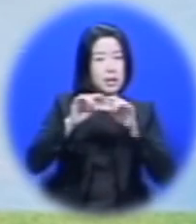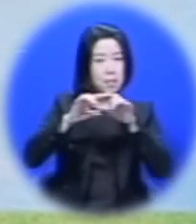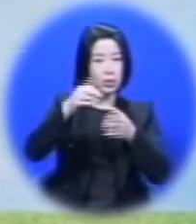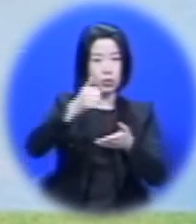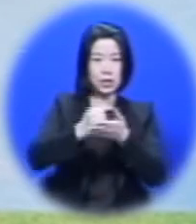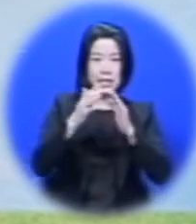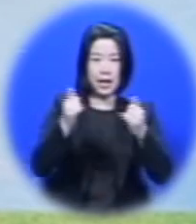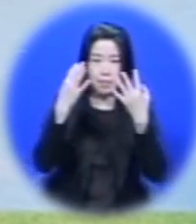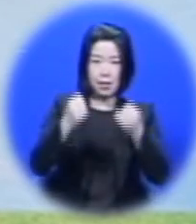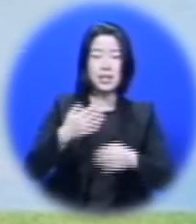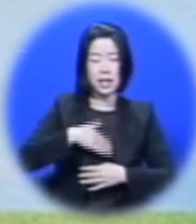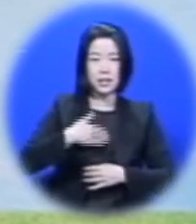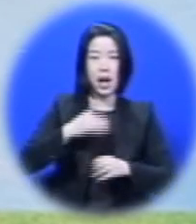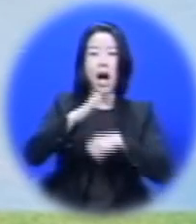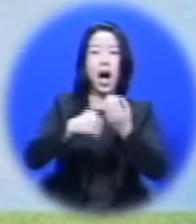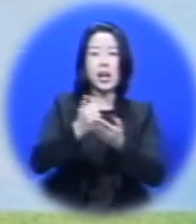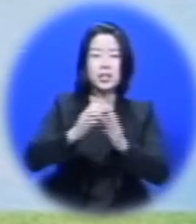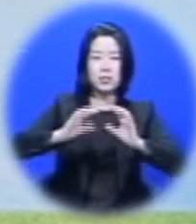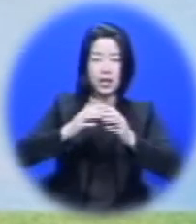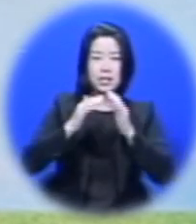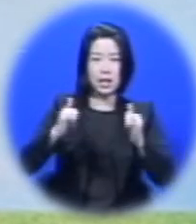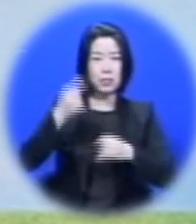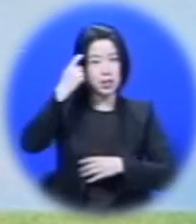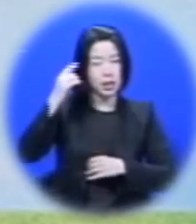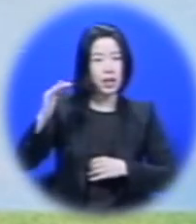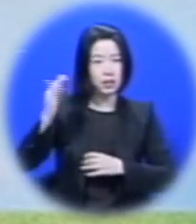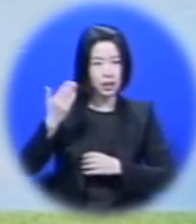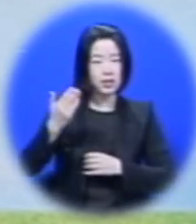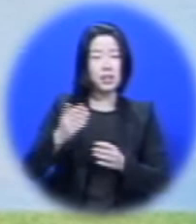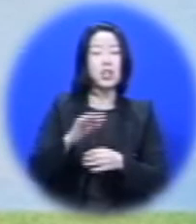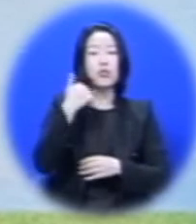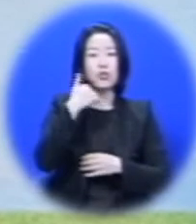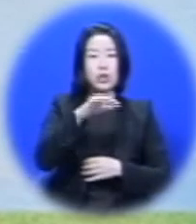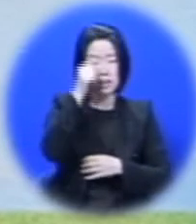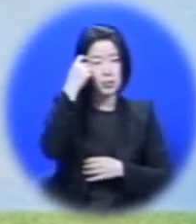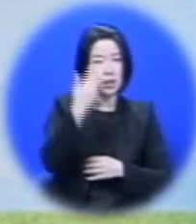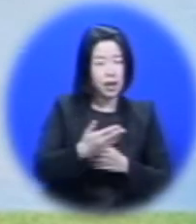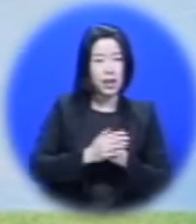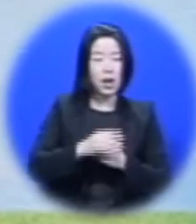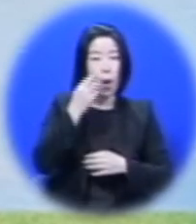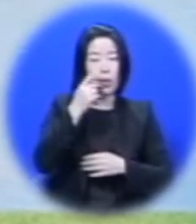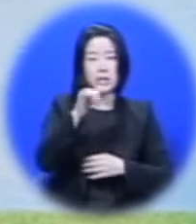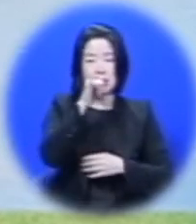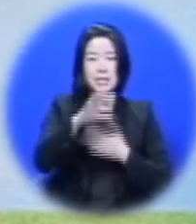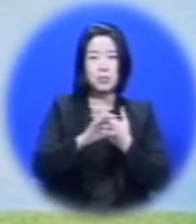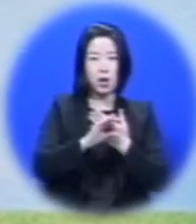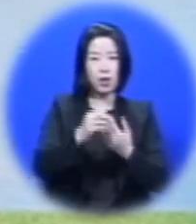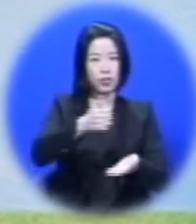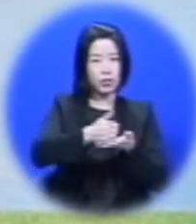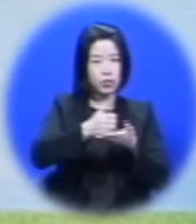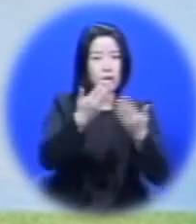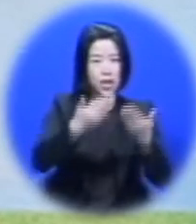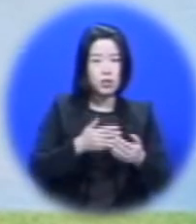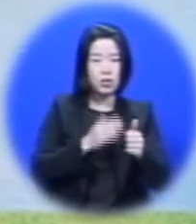테니 하나님의 나라 사람이라고 여겨지는 분이 혹 생각나십니까? 혹시 있으면 추천해 주십시오.